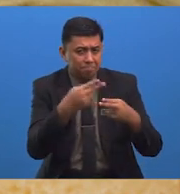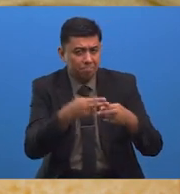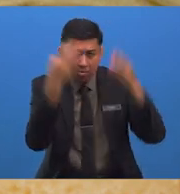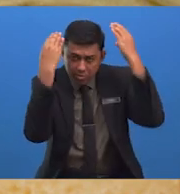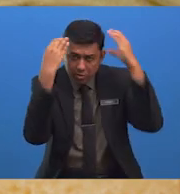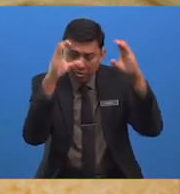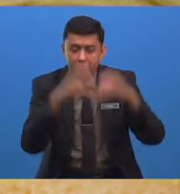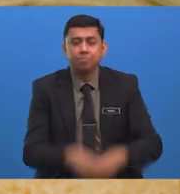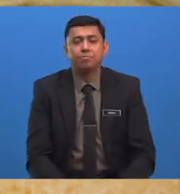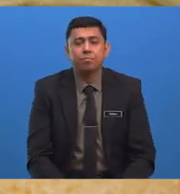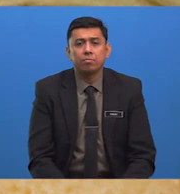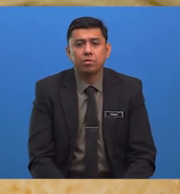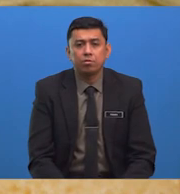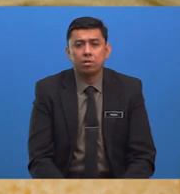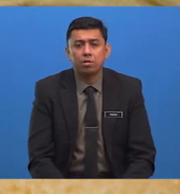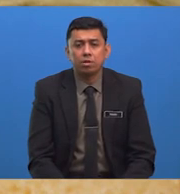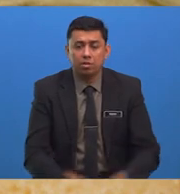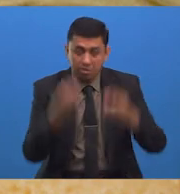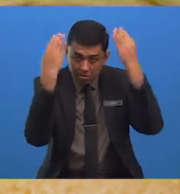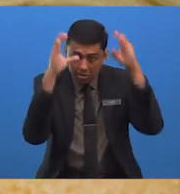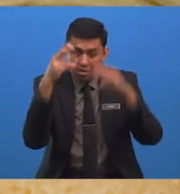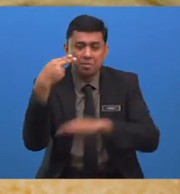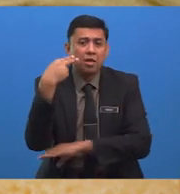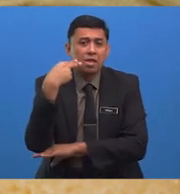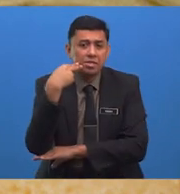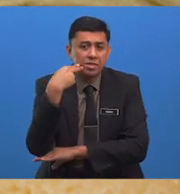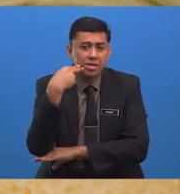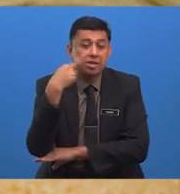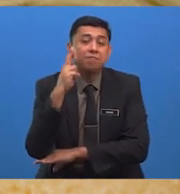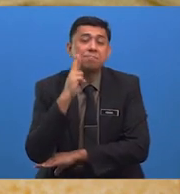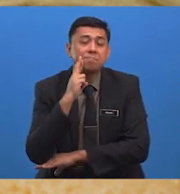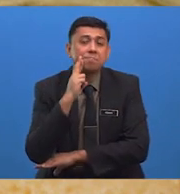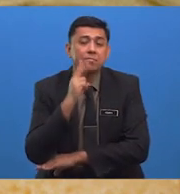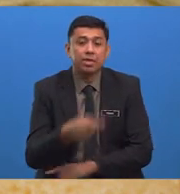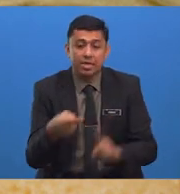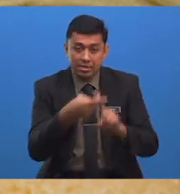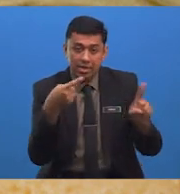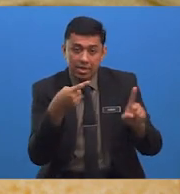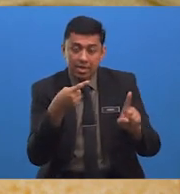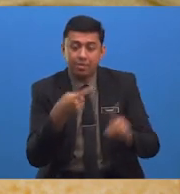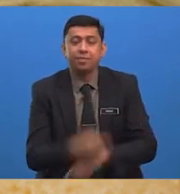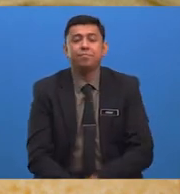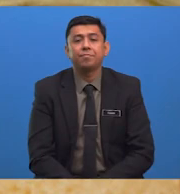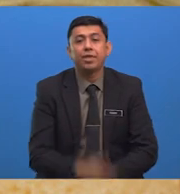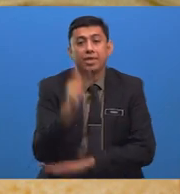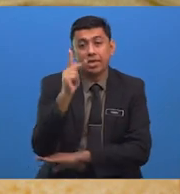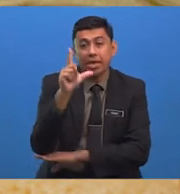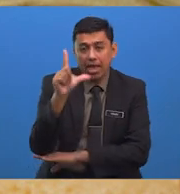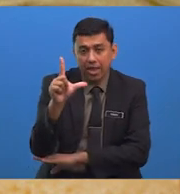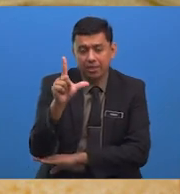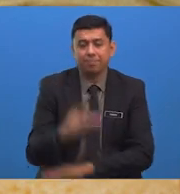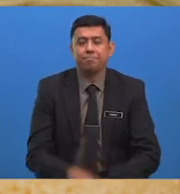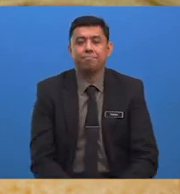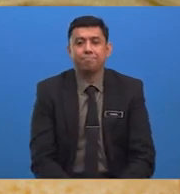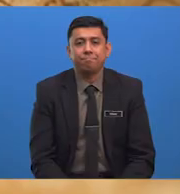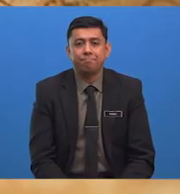cikgu ialah Cikgu Hazizan Dazila binti Hamzah dari SMK Seri Hatamas, Kuala Lumpur.